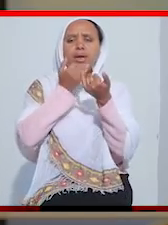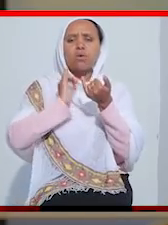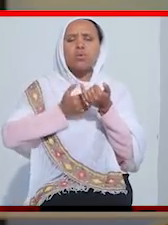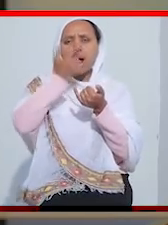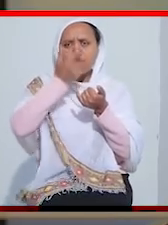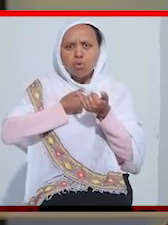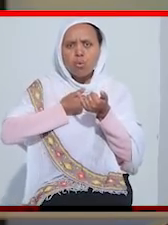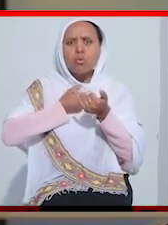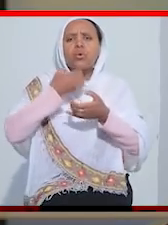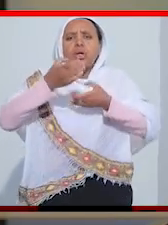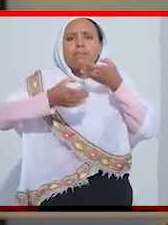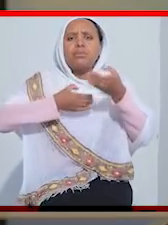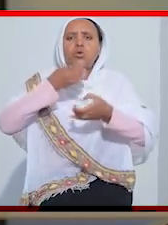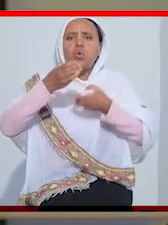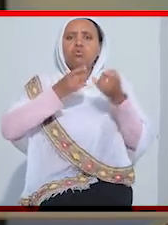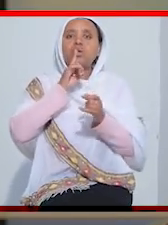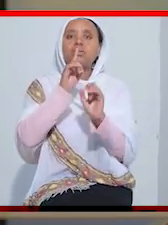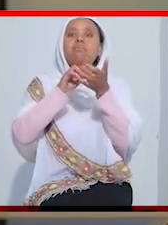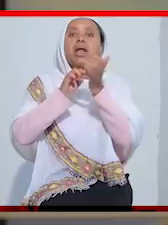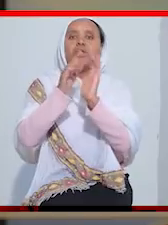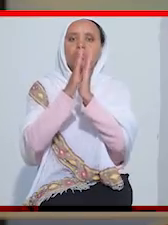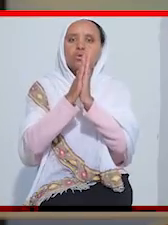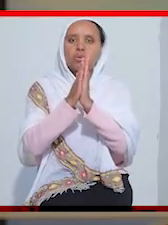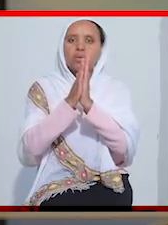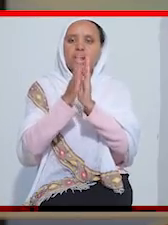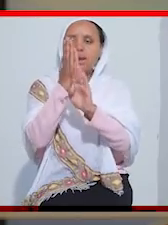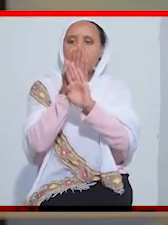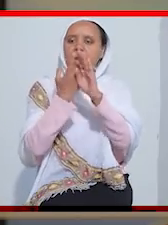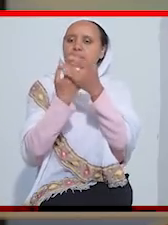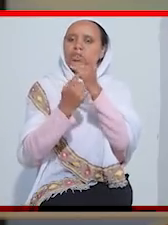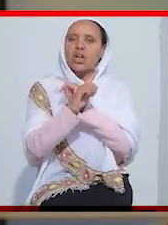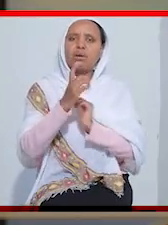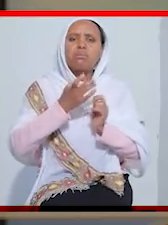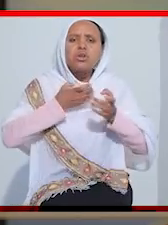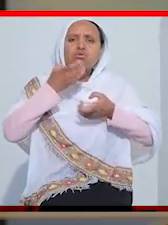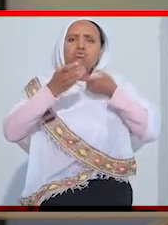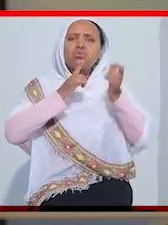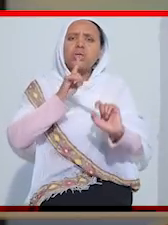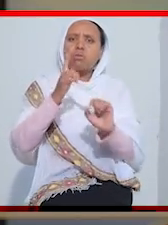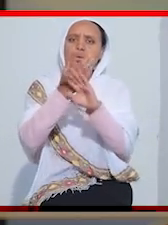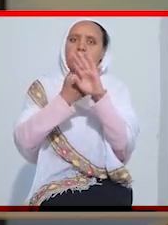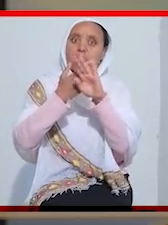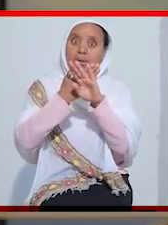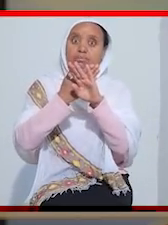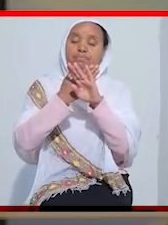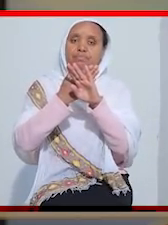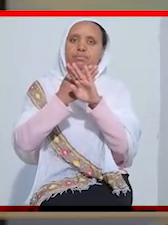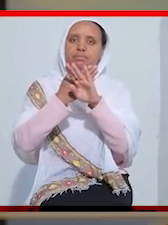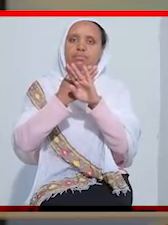በአበሳሁ በደሉን አምኖ የሚጮህ ጩኸትም ነው ጸሎት ጸሎት ልመና ብቻ አይደለም ጩኸትም ነው